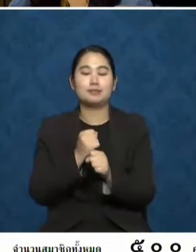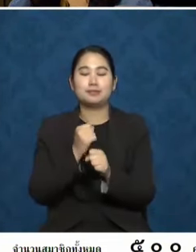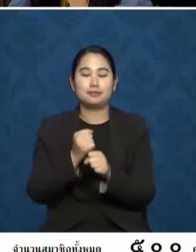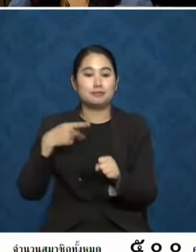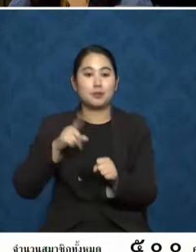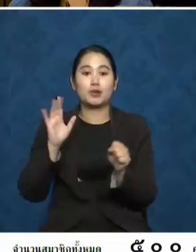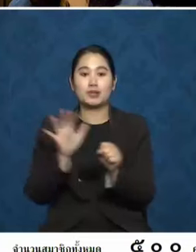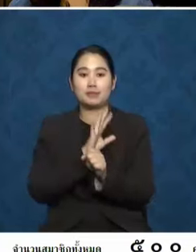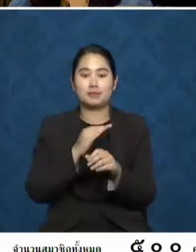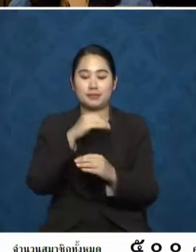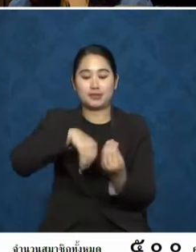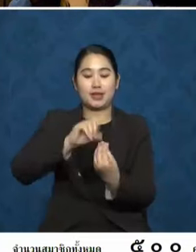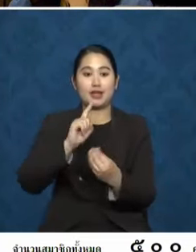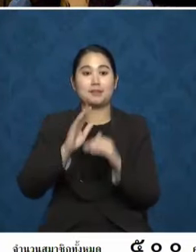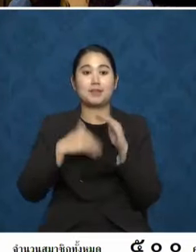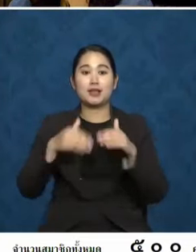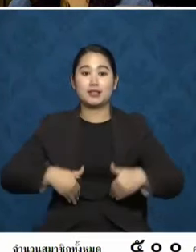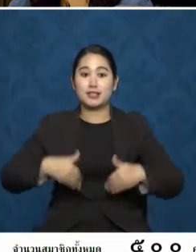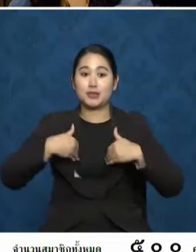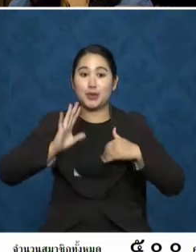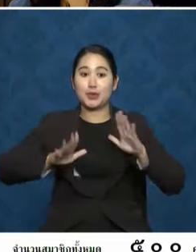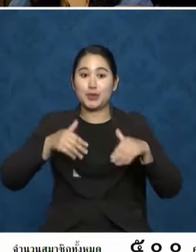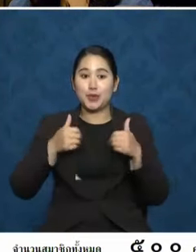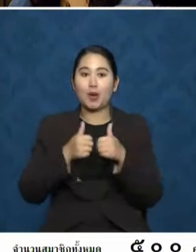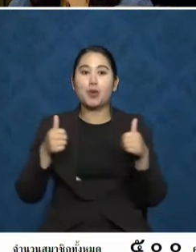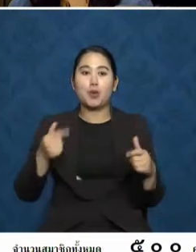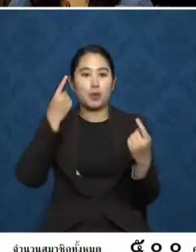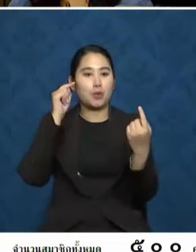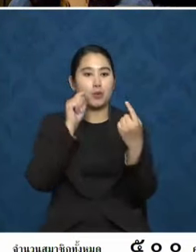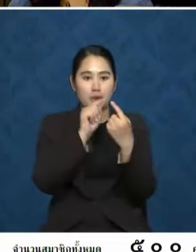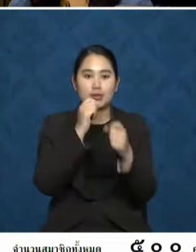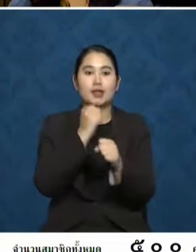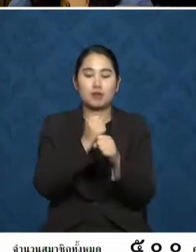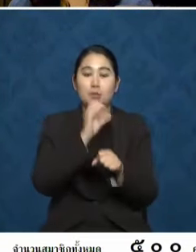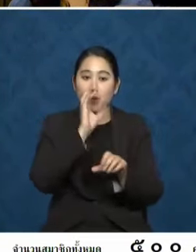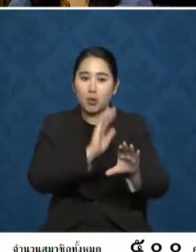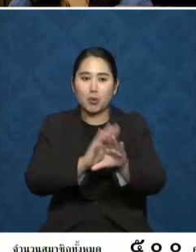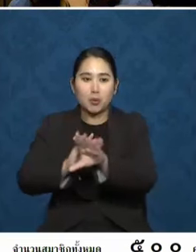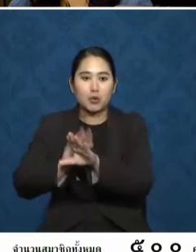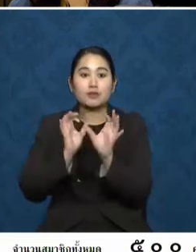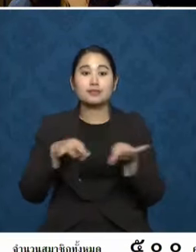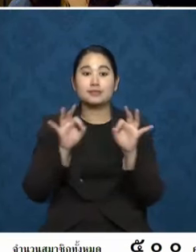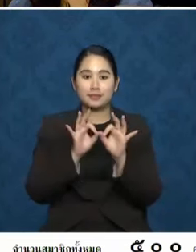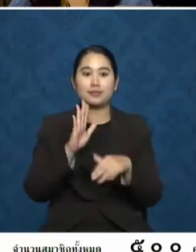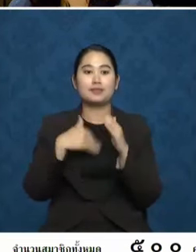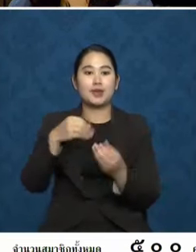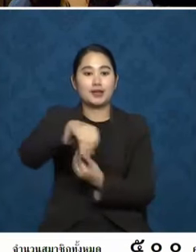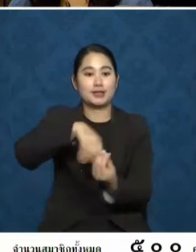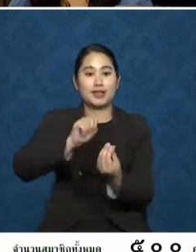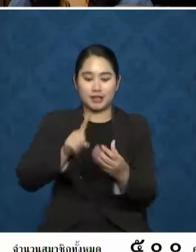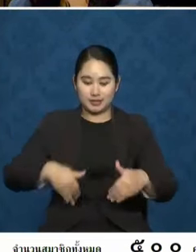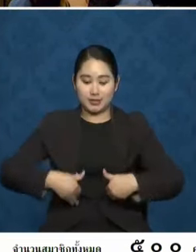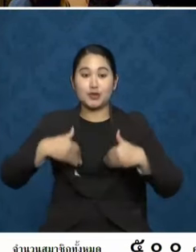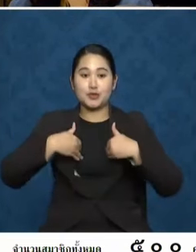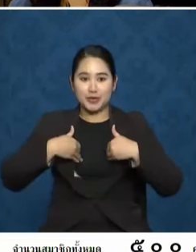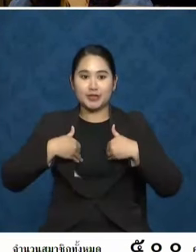ไปสู่การยระดับศักษณและคุภาพชีวิประชาชนผมวาเปาหมายทอนหังต้องย้ำไ้เลยนะครับนำไปสู่การยกระดับเศรฐก และคุภ